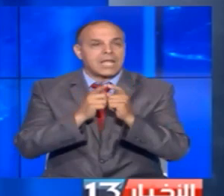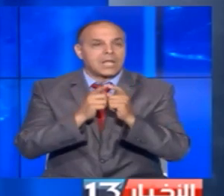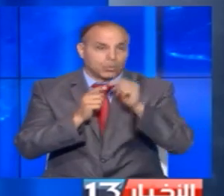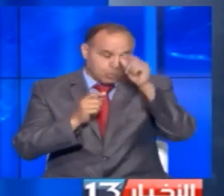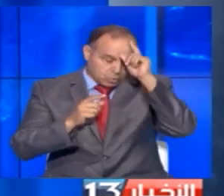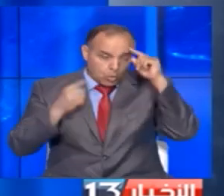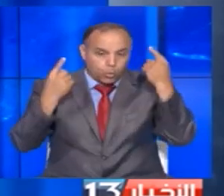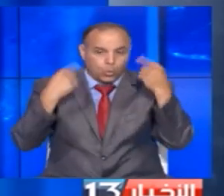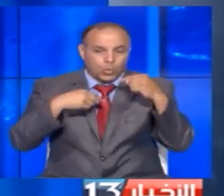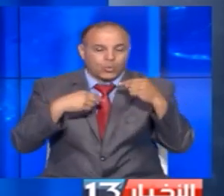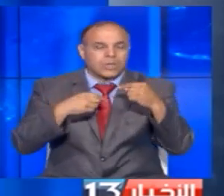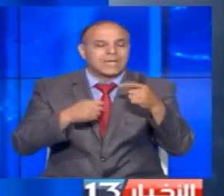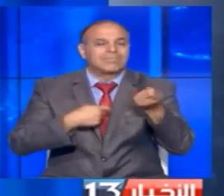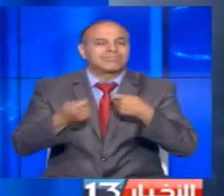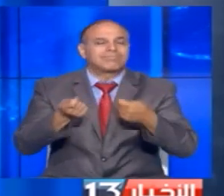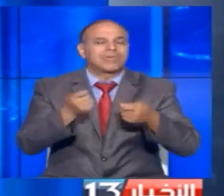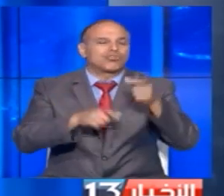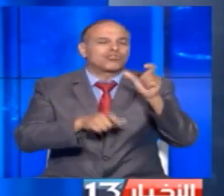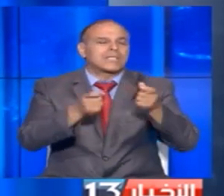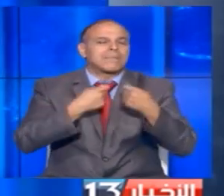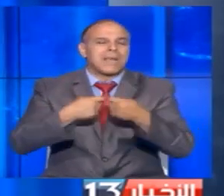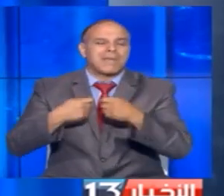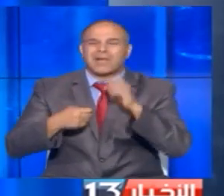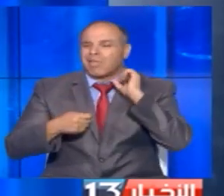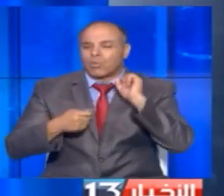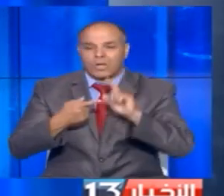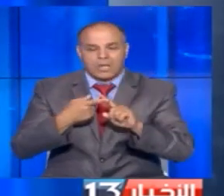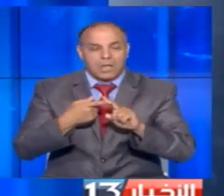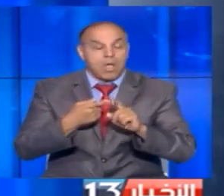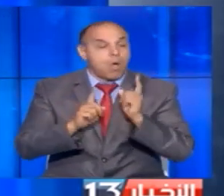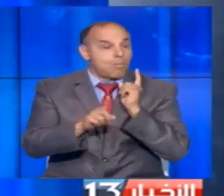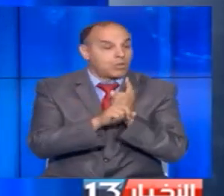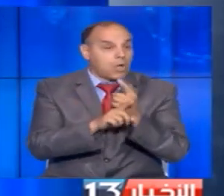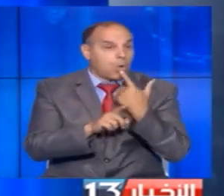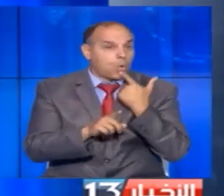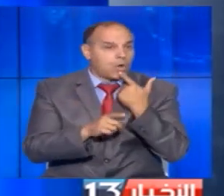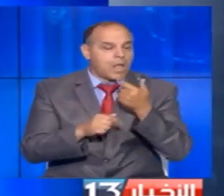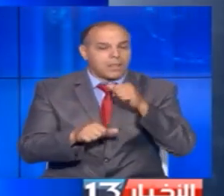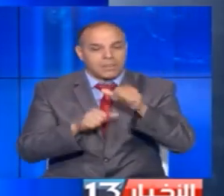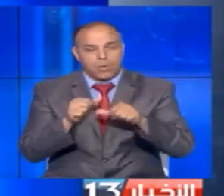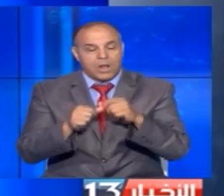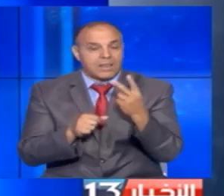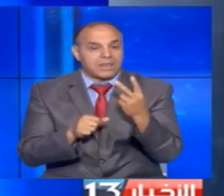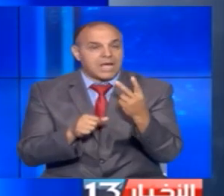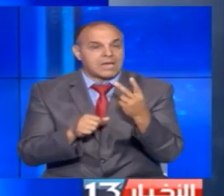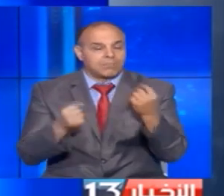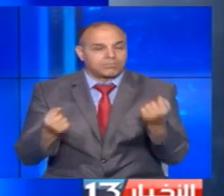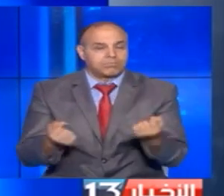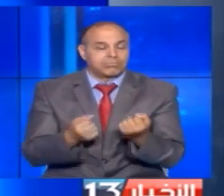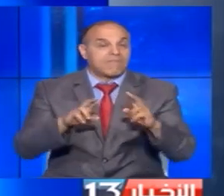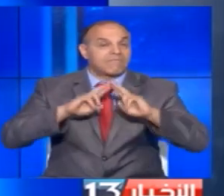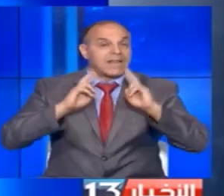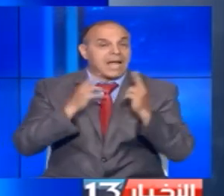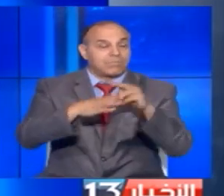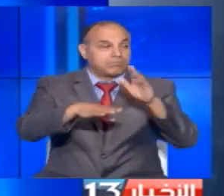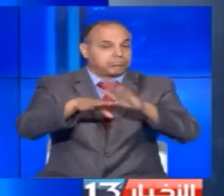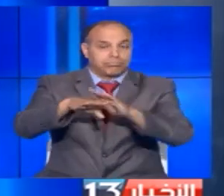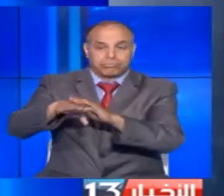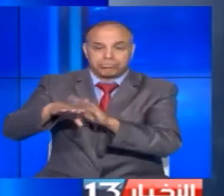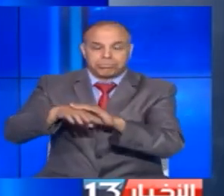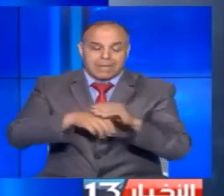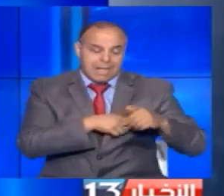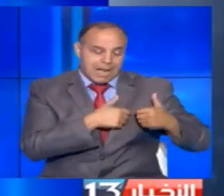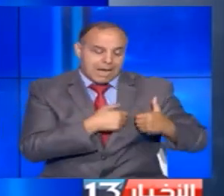لمكافحه الاتجار بالاشخاص ملتقى تم خلاله اطلاق الدوره الثانيه من الحمله العالميه التوعويه القلب